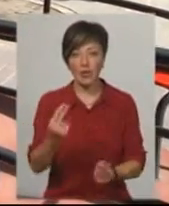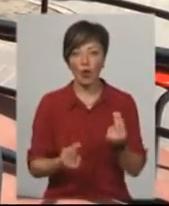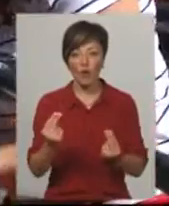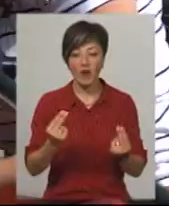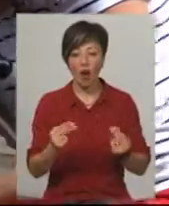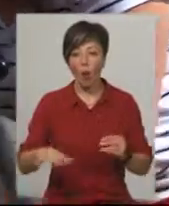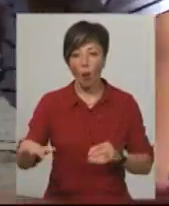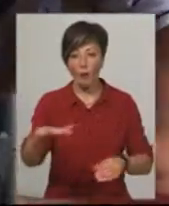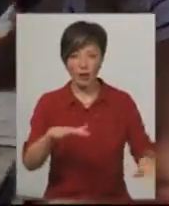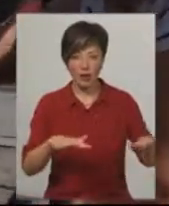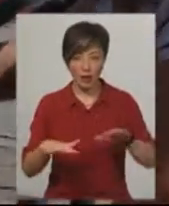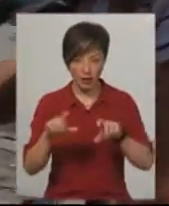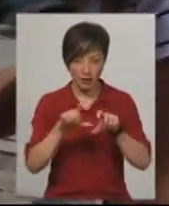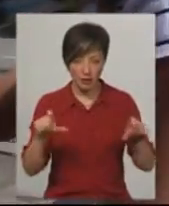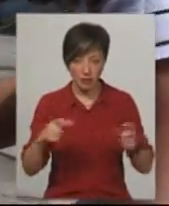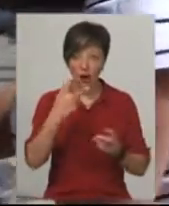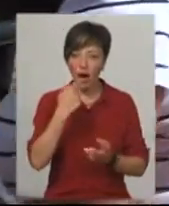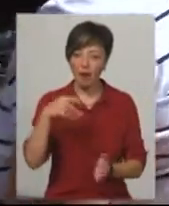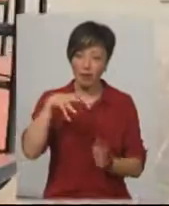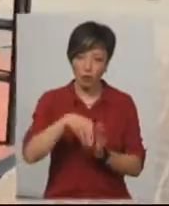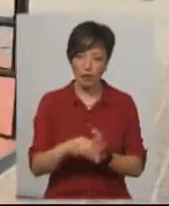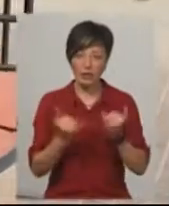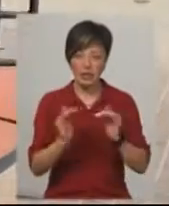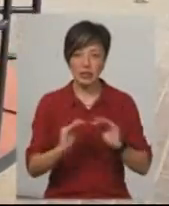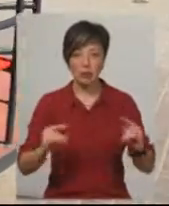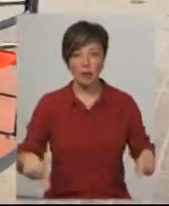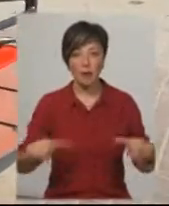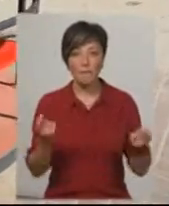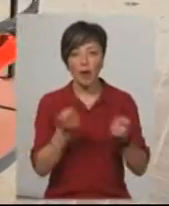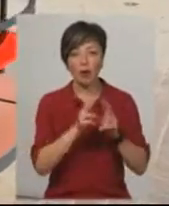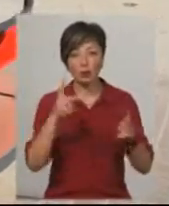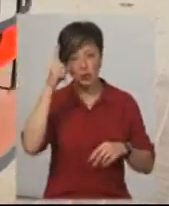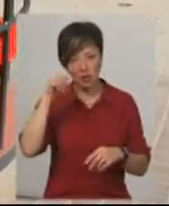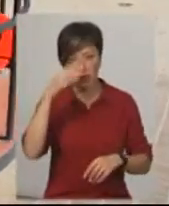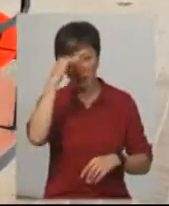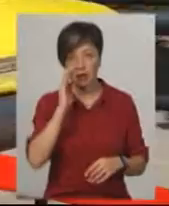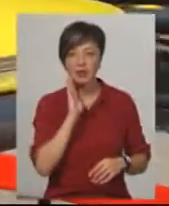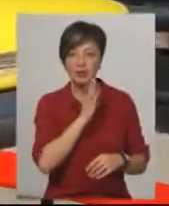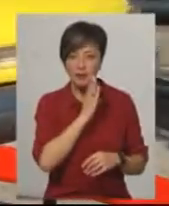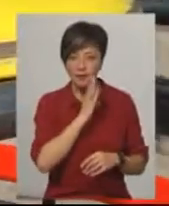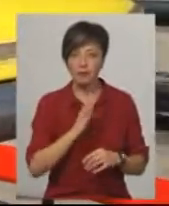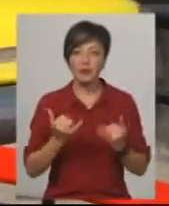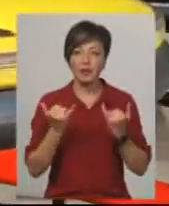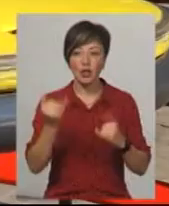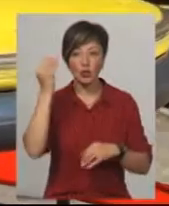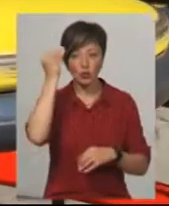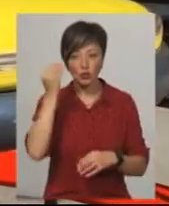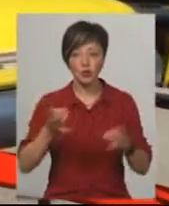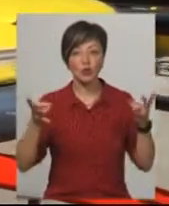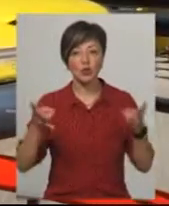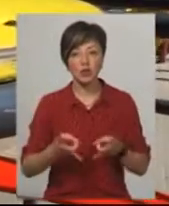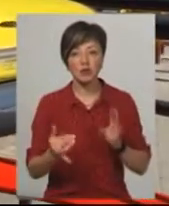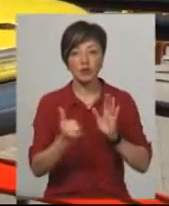об'єктів на майданчику та те, що вони адаптовані для діток на візку, мало хто знає з батьків, говорить Алла Рижак. На її думку, доцільніше